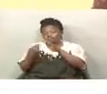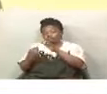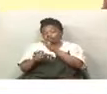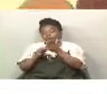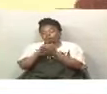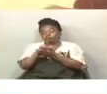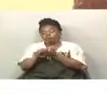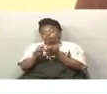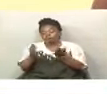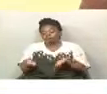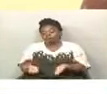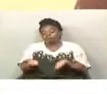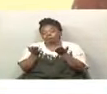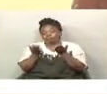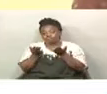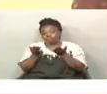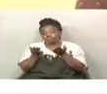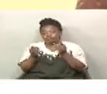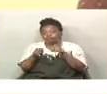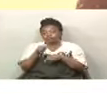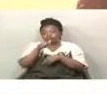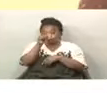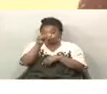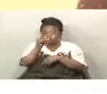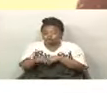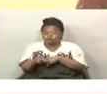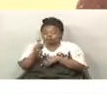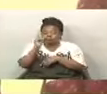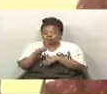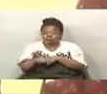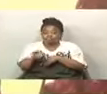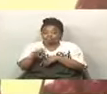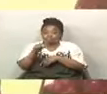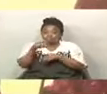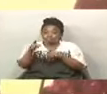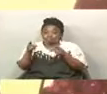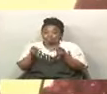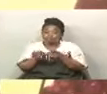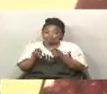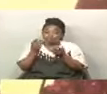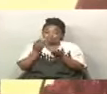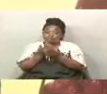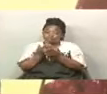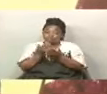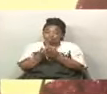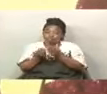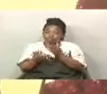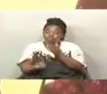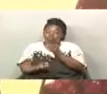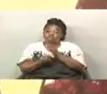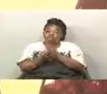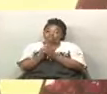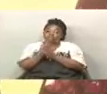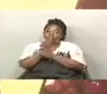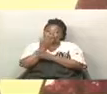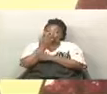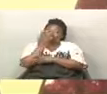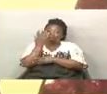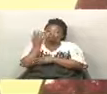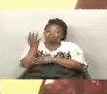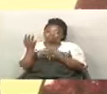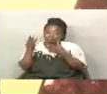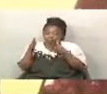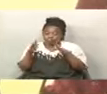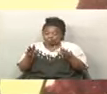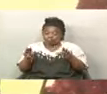waggulu. Era buli muntu agenda okujja mu nkuuka tumusaba teka yomuti jangu mu nkuuka ngo mazo